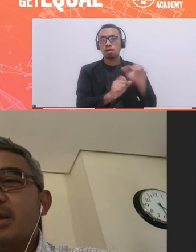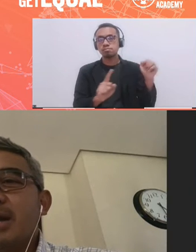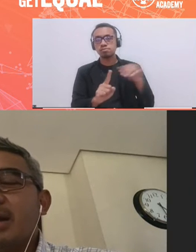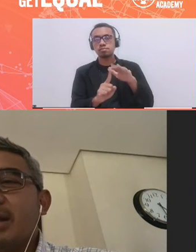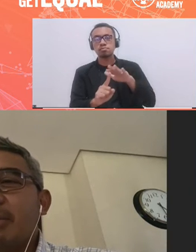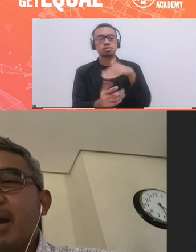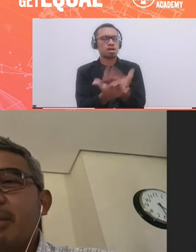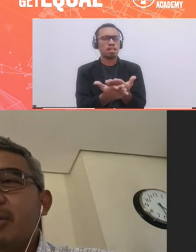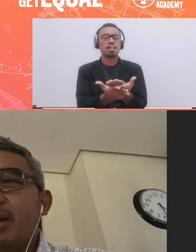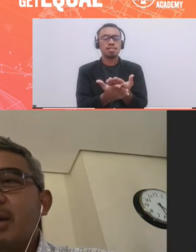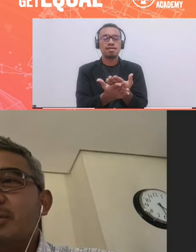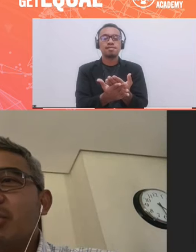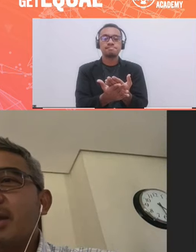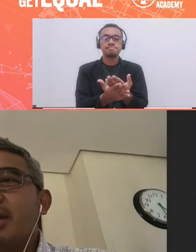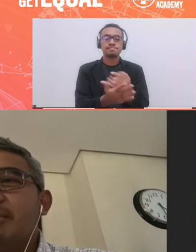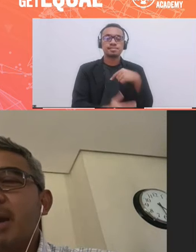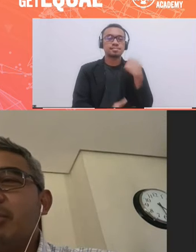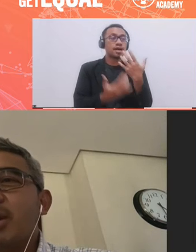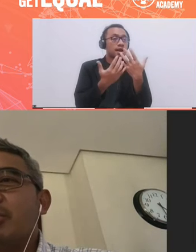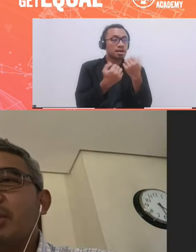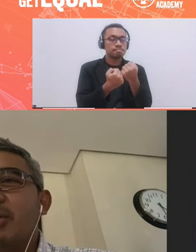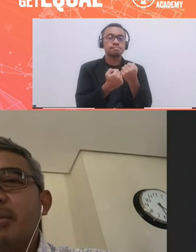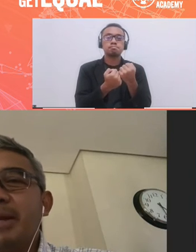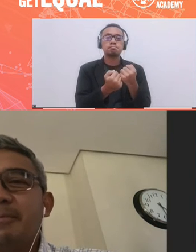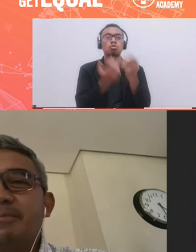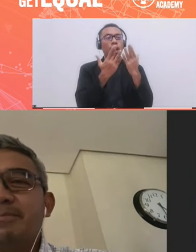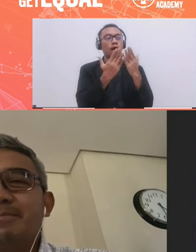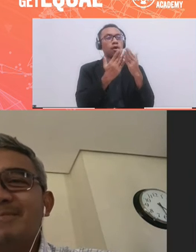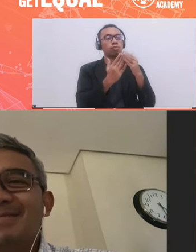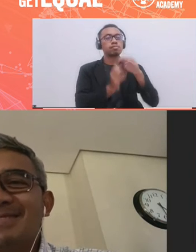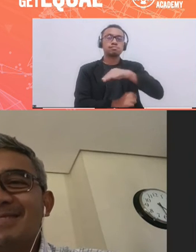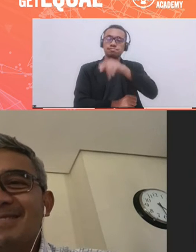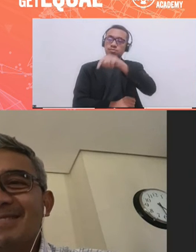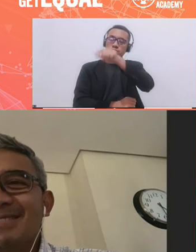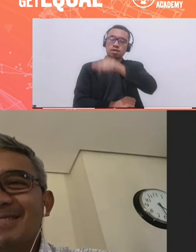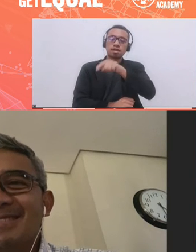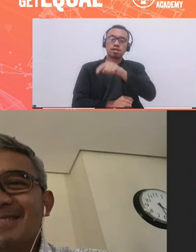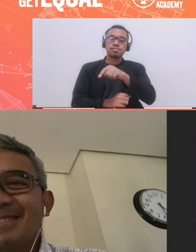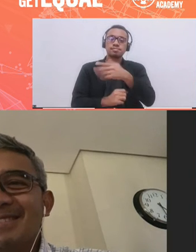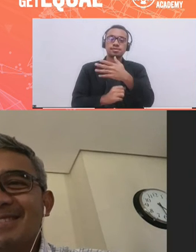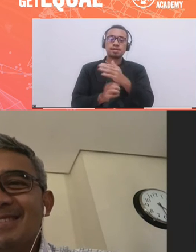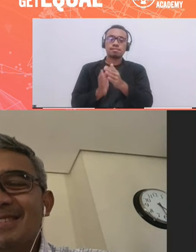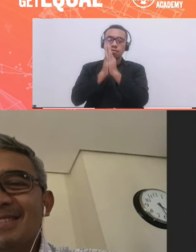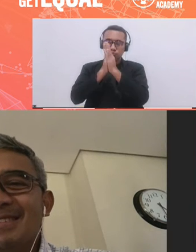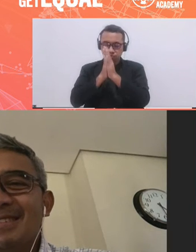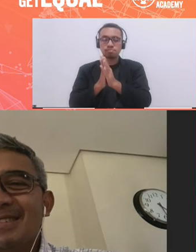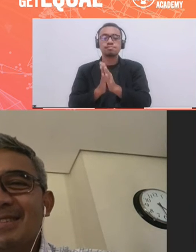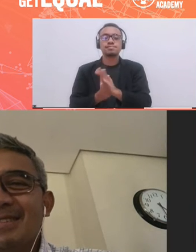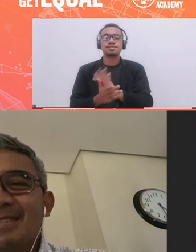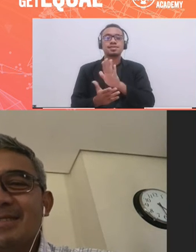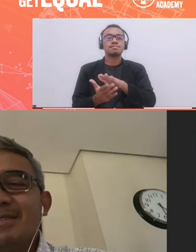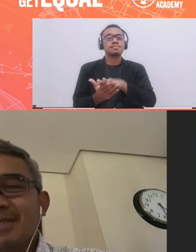tentu saja kita mengharapkan doa dari semuanya, pengampunan untuk beliau. Amin. Amin. Ya. Innalillahi wa inna ilaihi